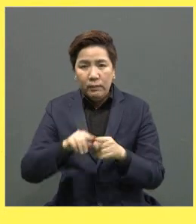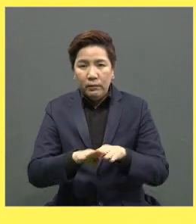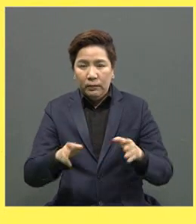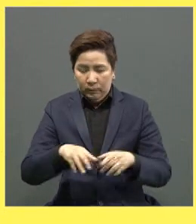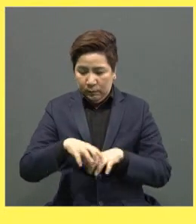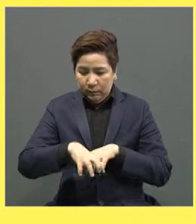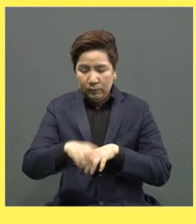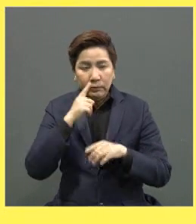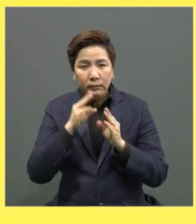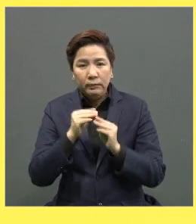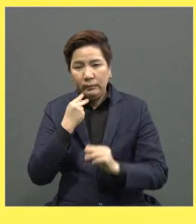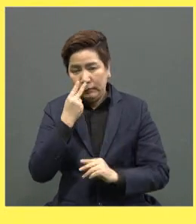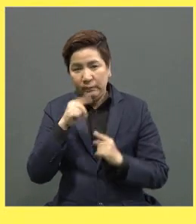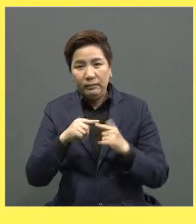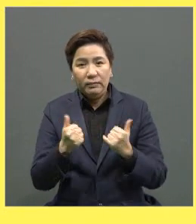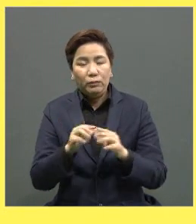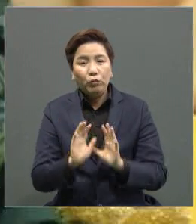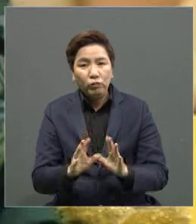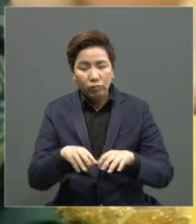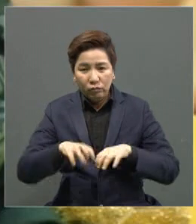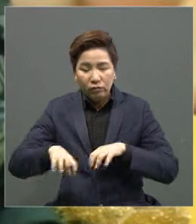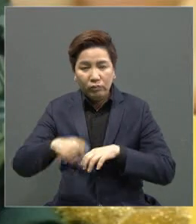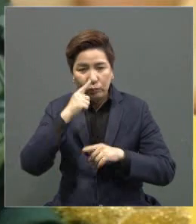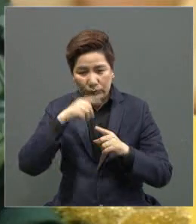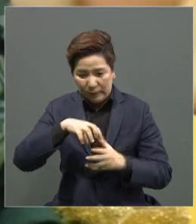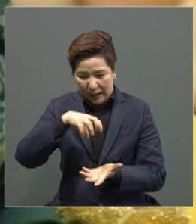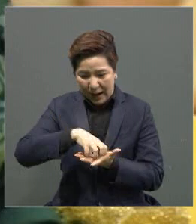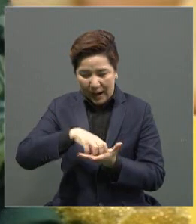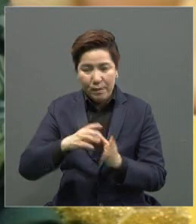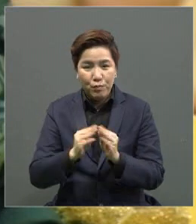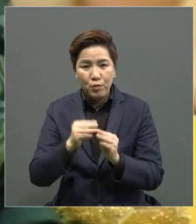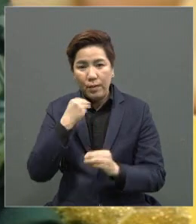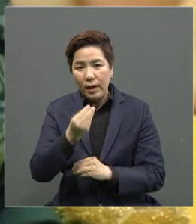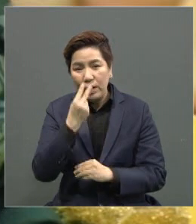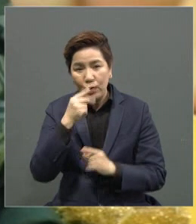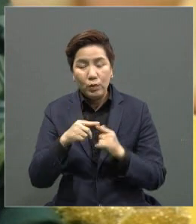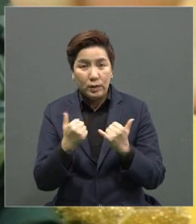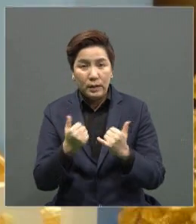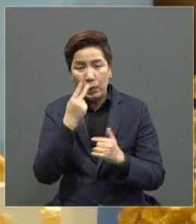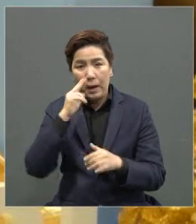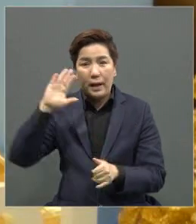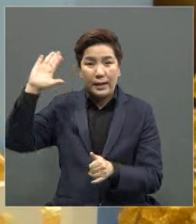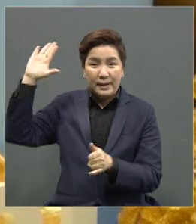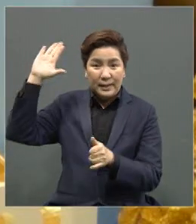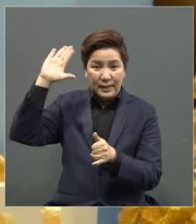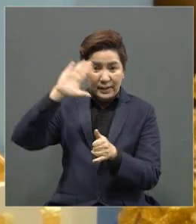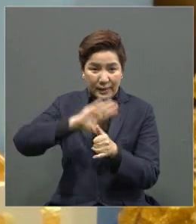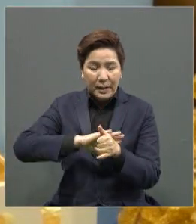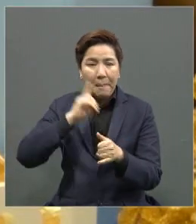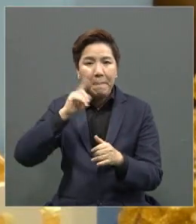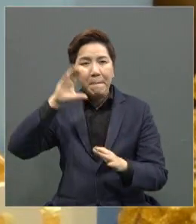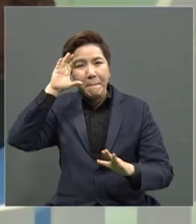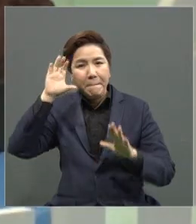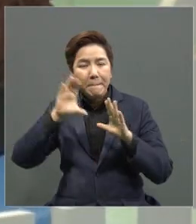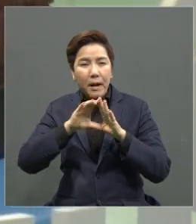ลางของห้องประชุมขออภัยค่ะมาประดับไว้ตรงกลางของโต๊ะประชุมส่วนภาพฉากหลังห้องประชุมนะคะได้ใช้ภาพมุ